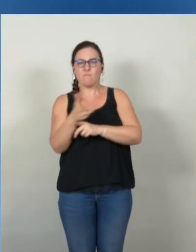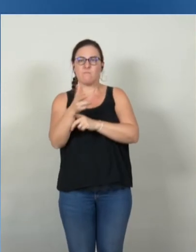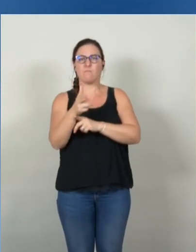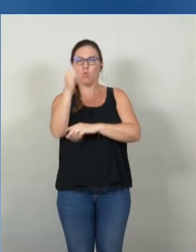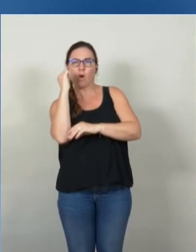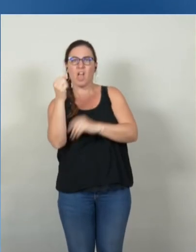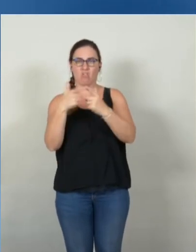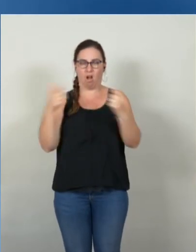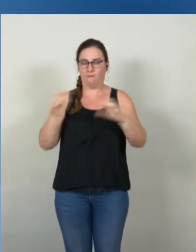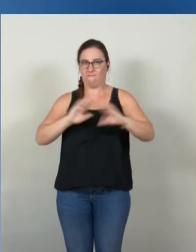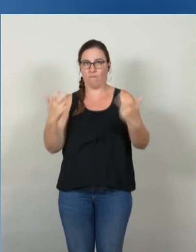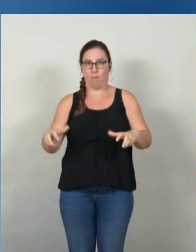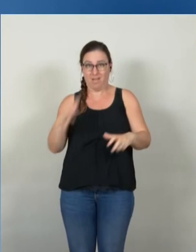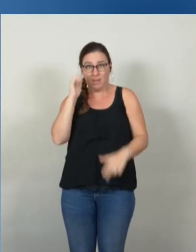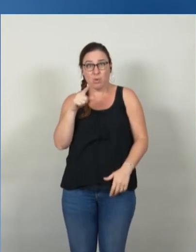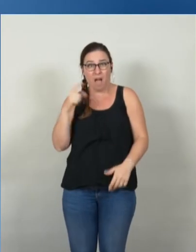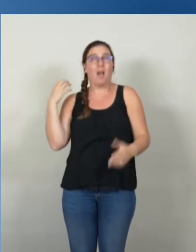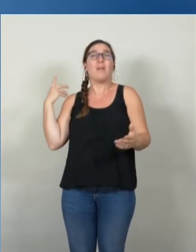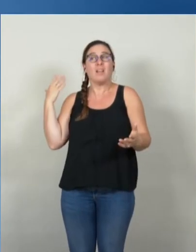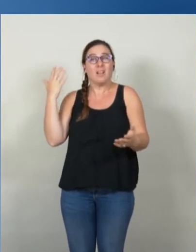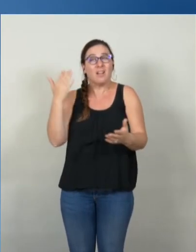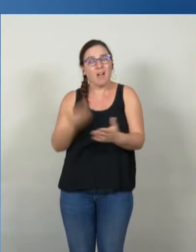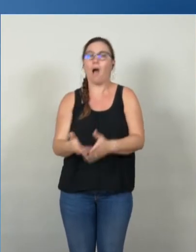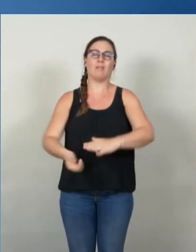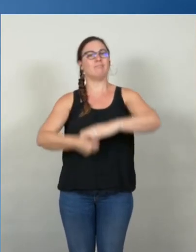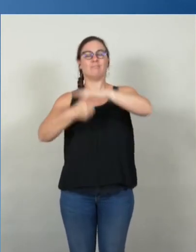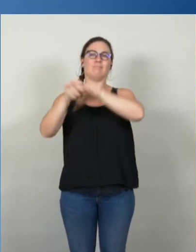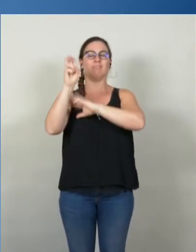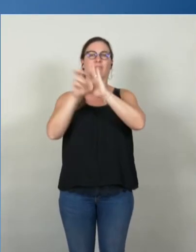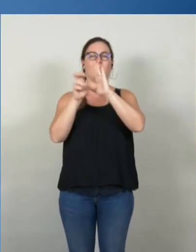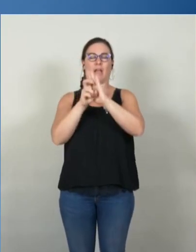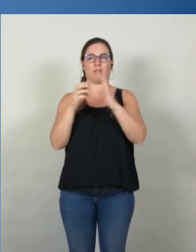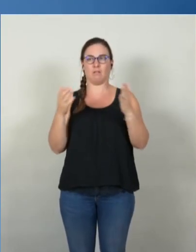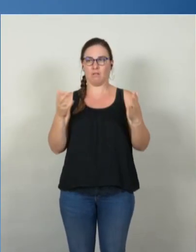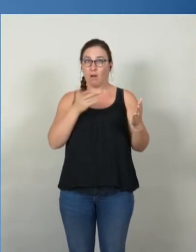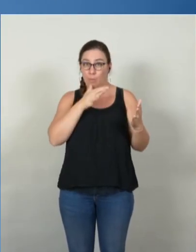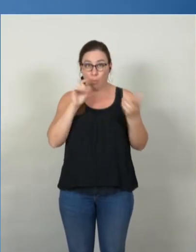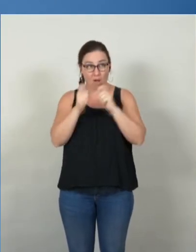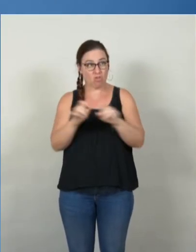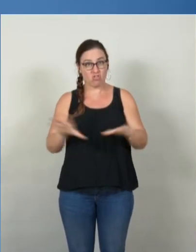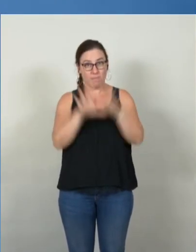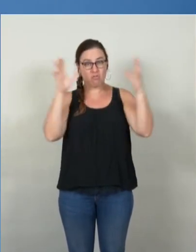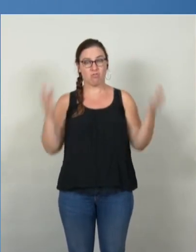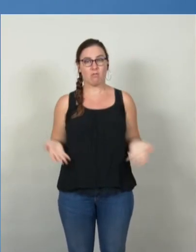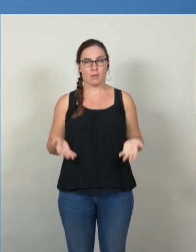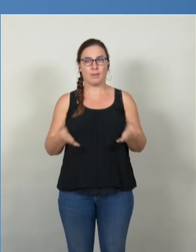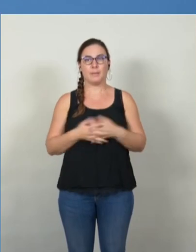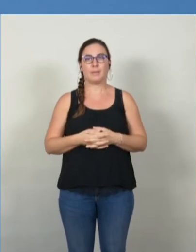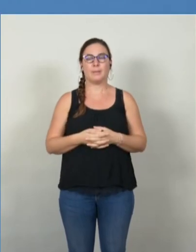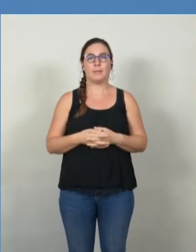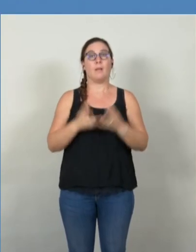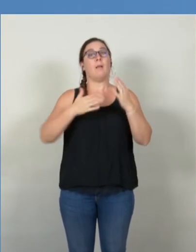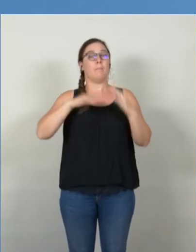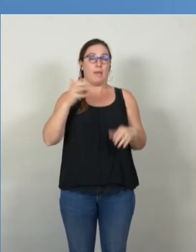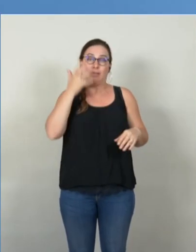Villeneuve c'est pour ça gros capital verte n'a pas pu modifier l'image de la ville par contre l'événement